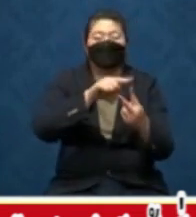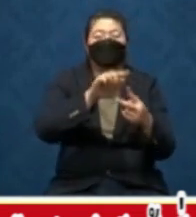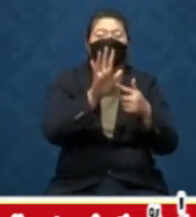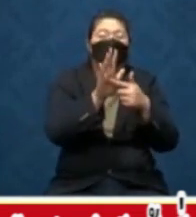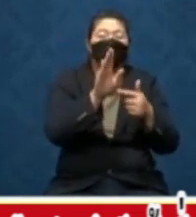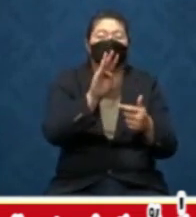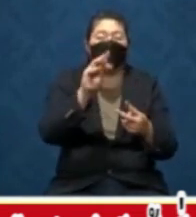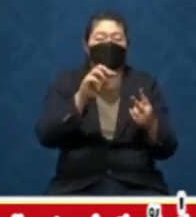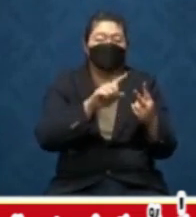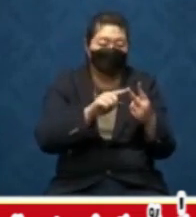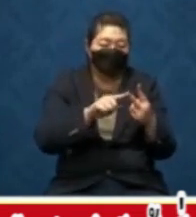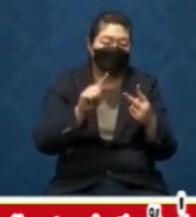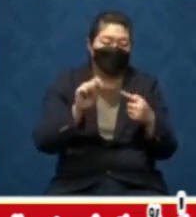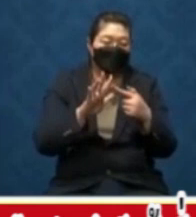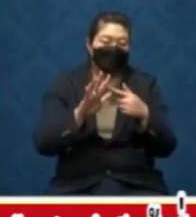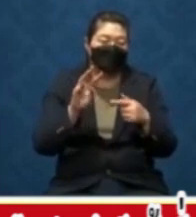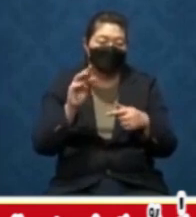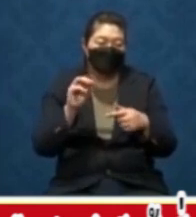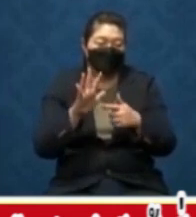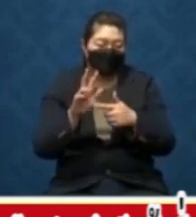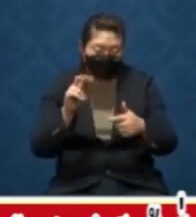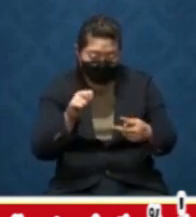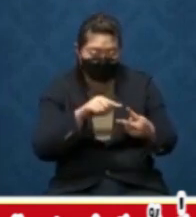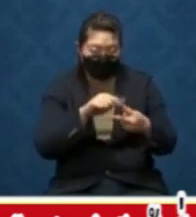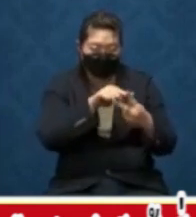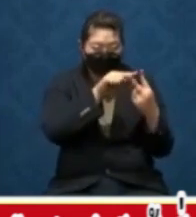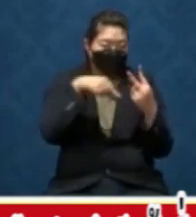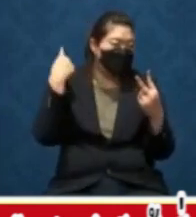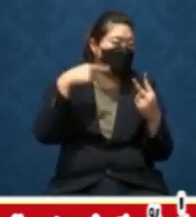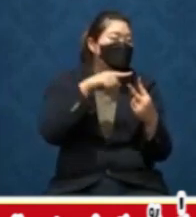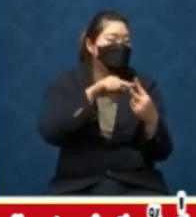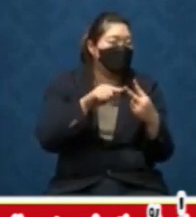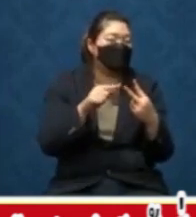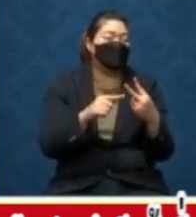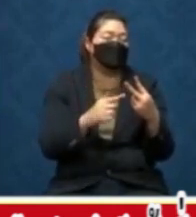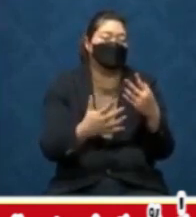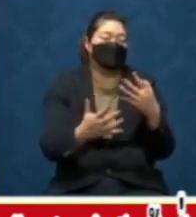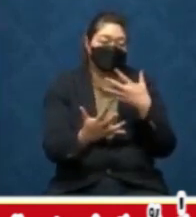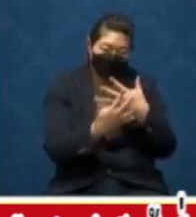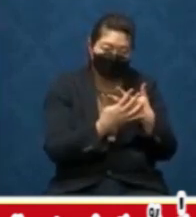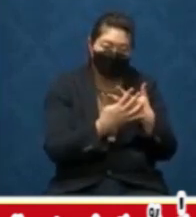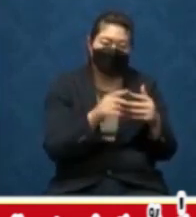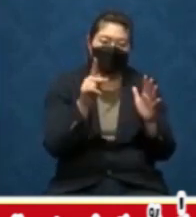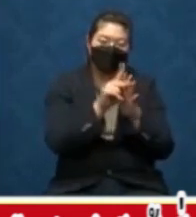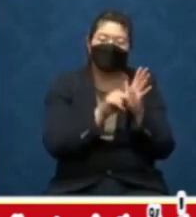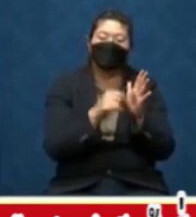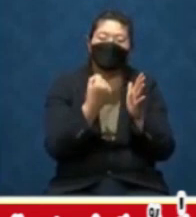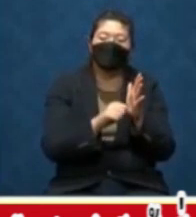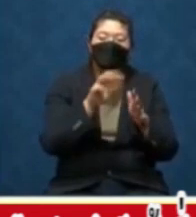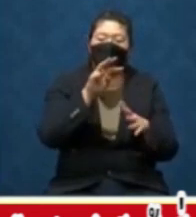ก็น้องตะวันนะคะซึ่งเป็นนักกิจกรรมทางการเมืองที่ถูกจับกุมขังในคดีมาตรา 112มาตั้งแต่วันที่ 16